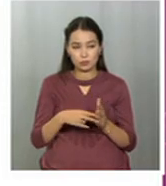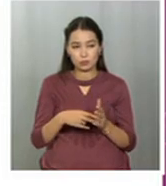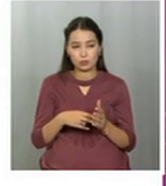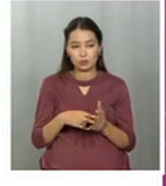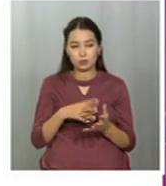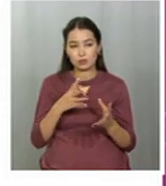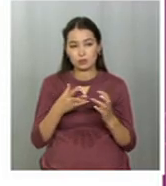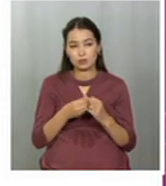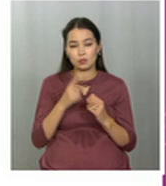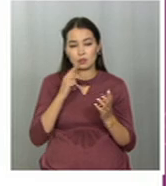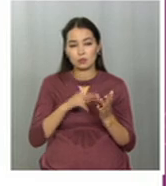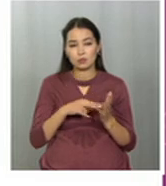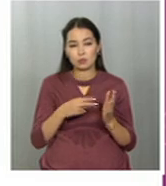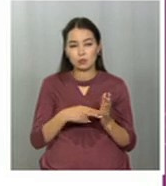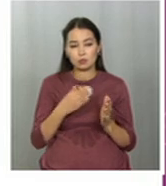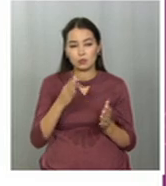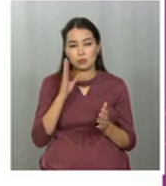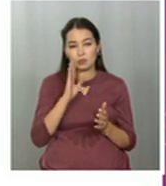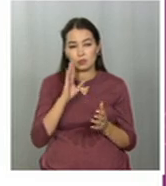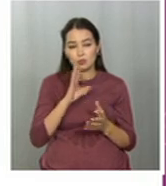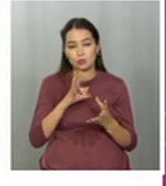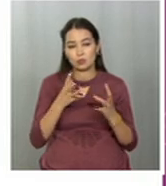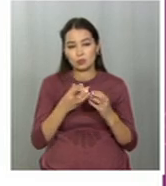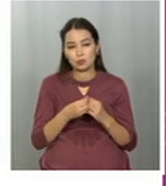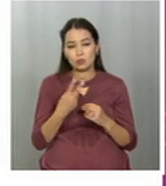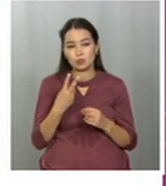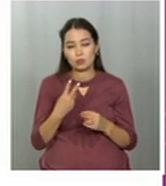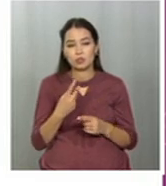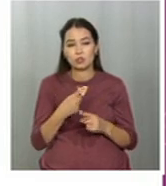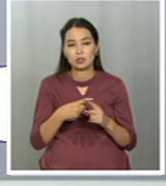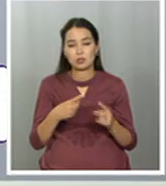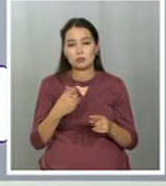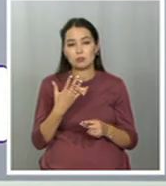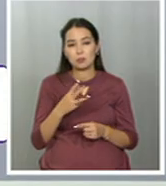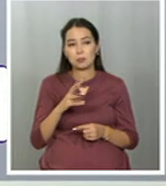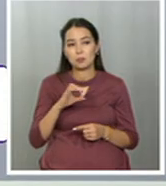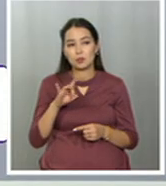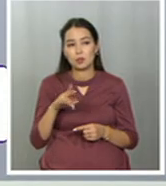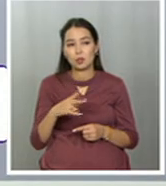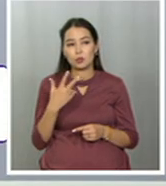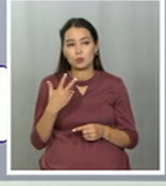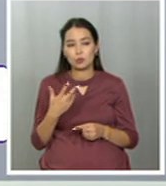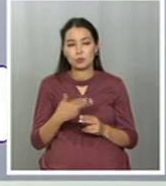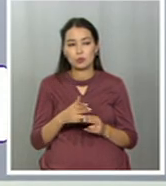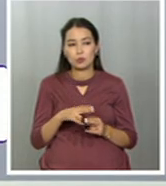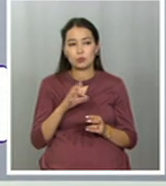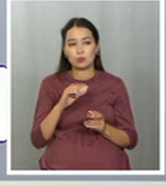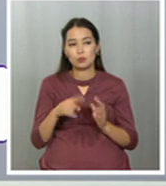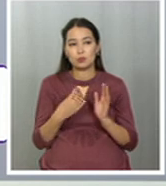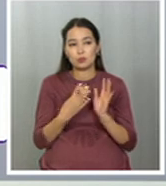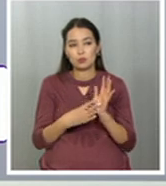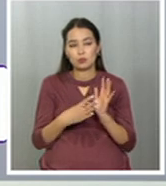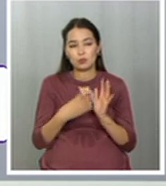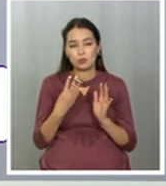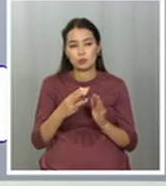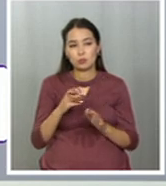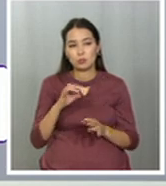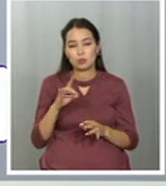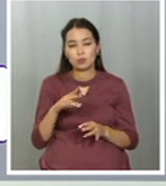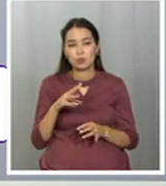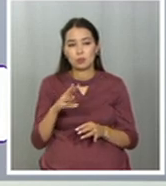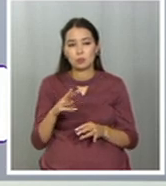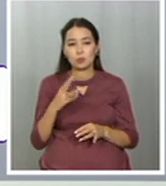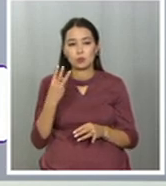жалпы жоспарланған судың көлемі 2,5 миллиард метр куб су, оның 0,194 миллиард метр куб Павлодар